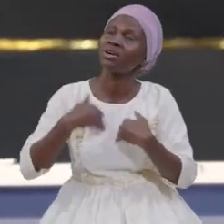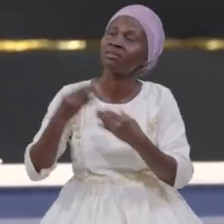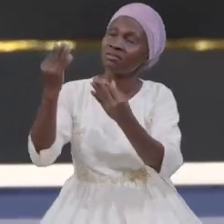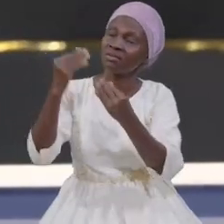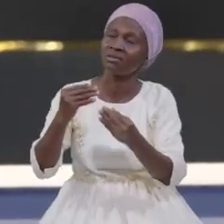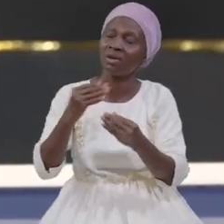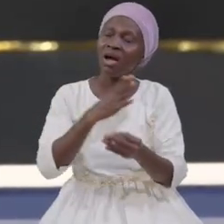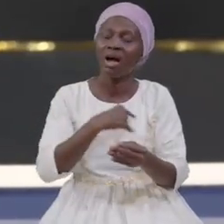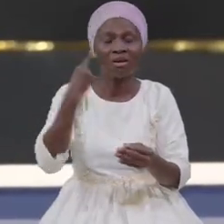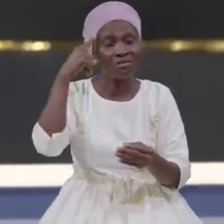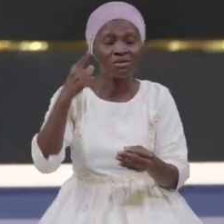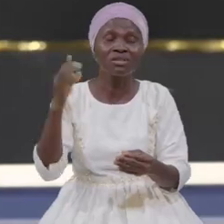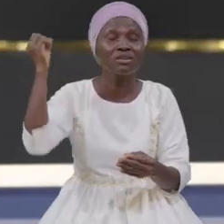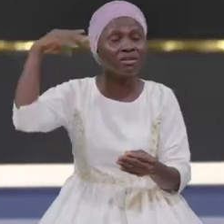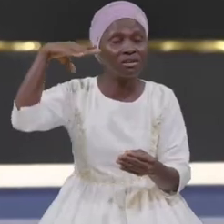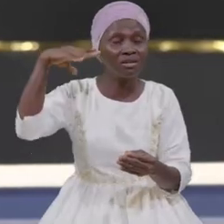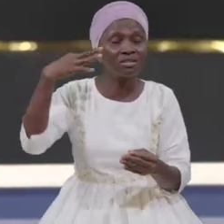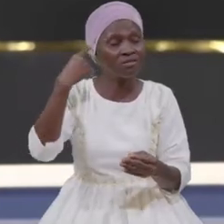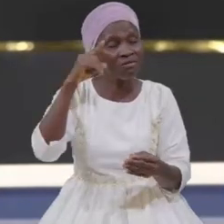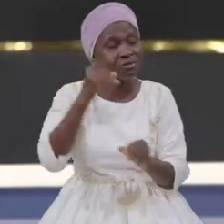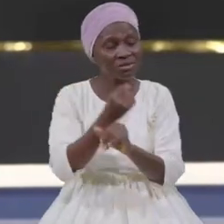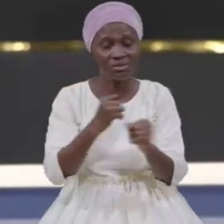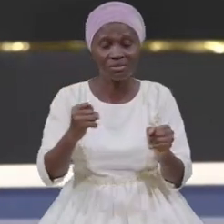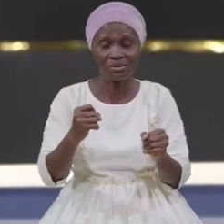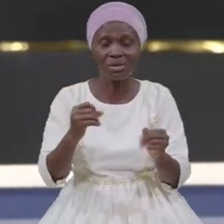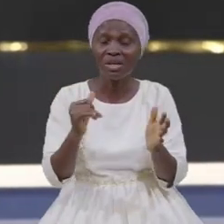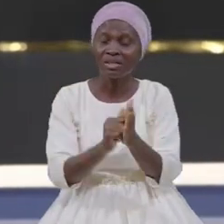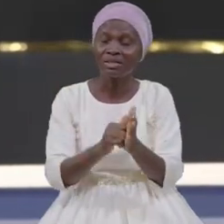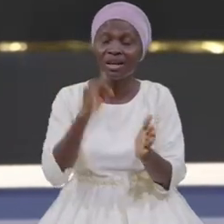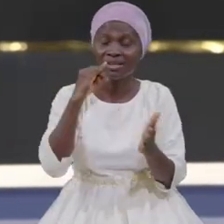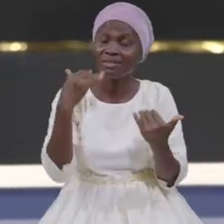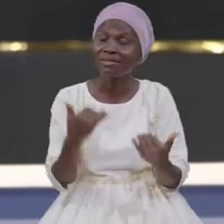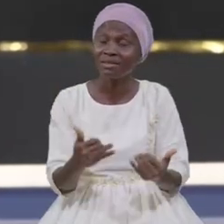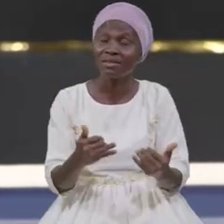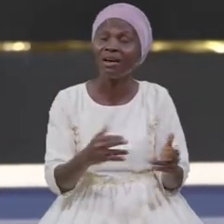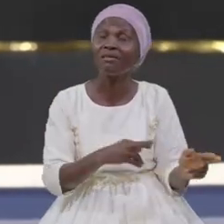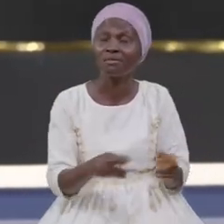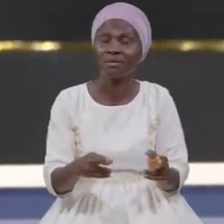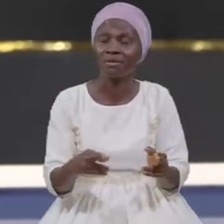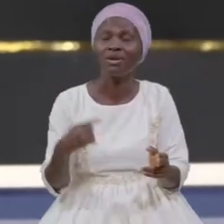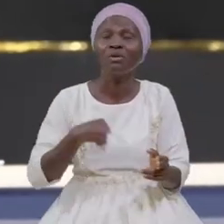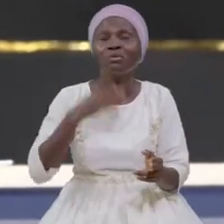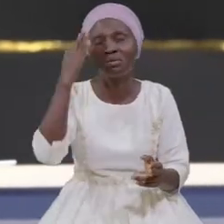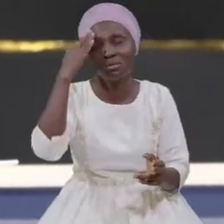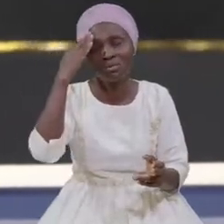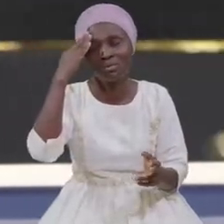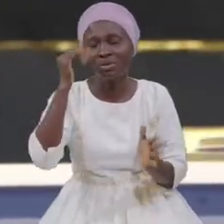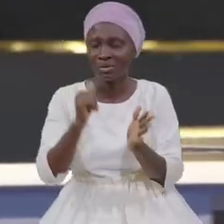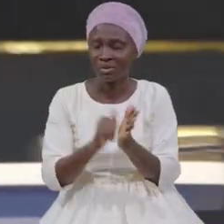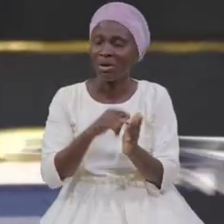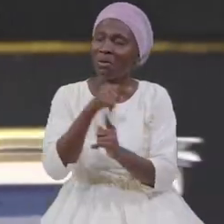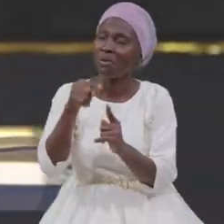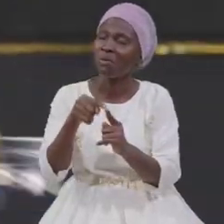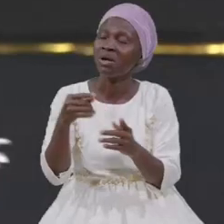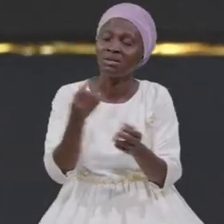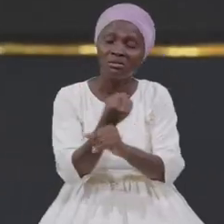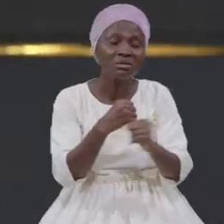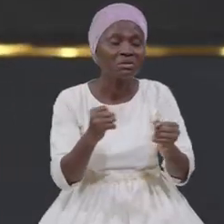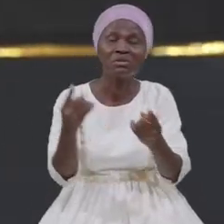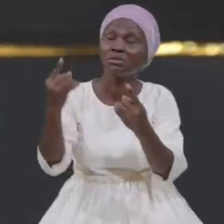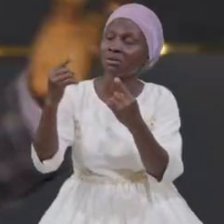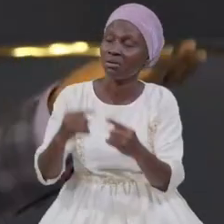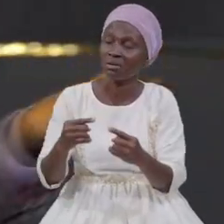faite et pour la grâce du salut qui est maintenant disponible. Nous savons, quand le